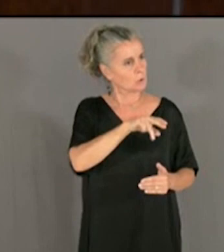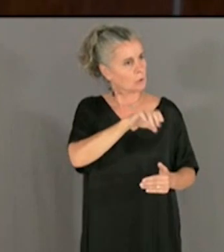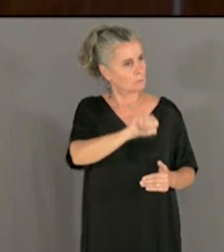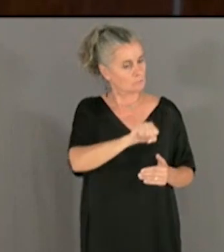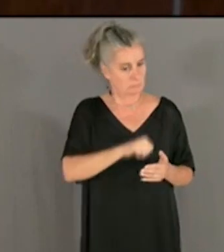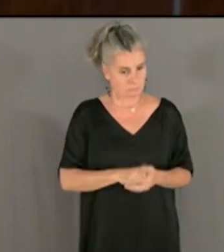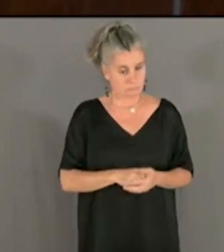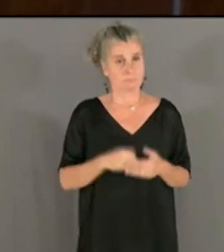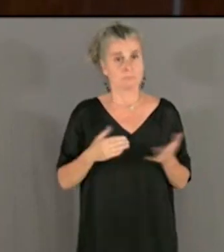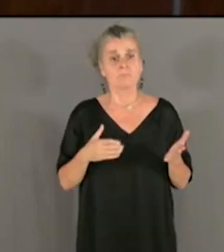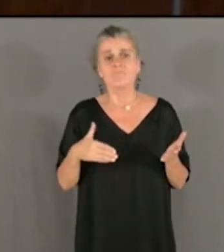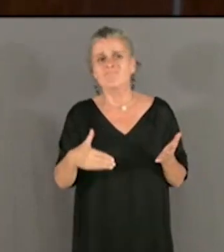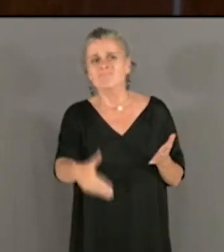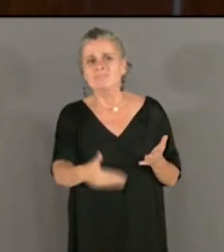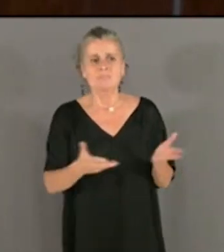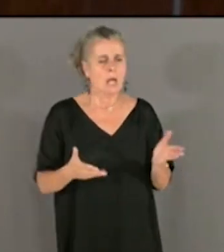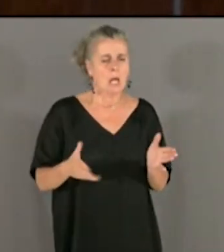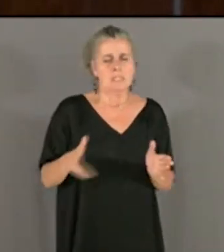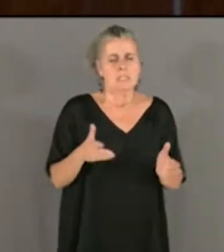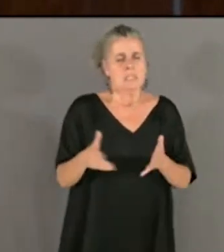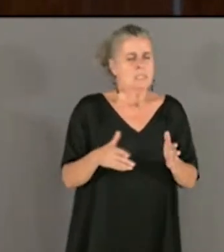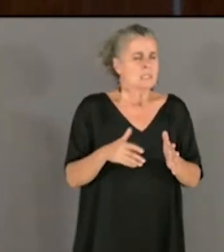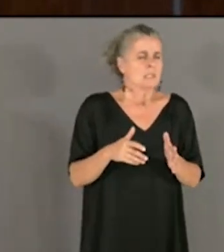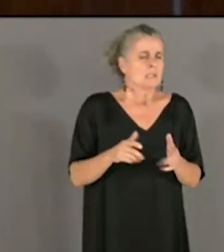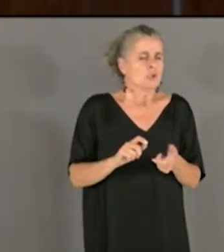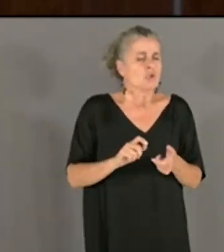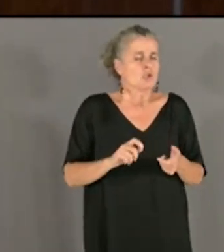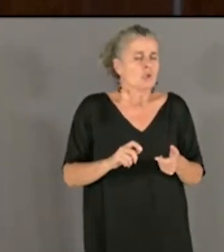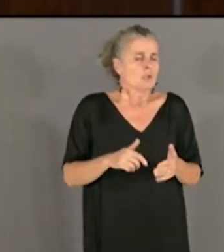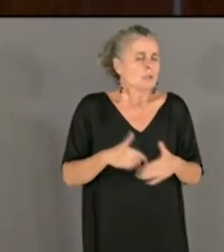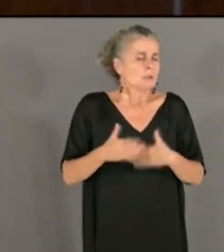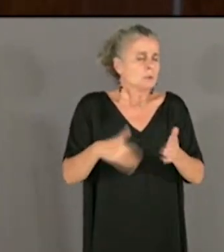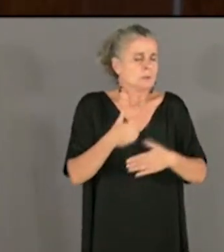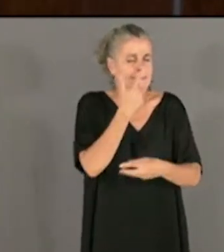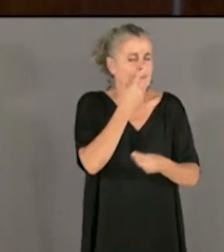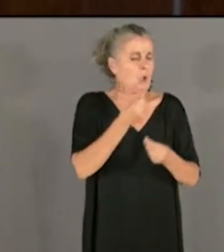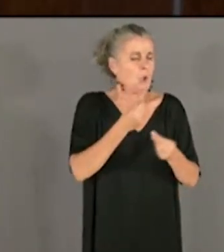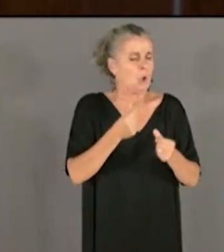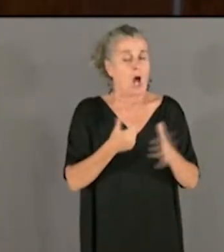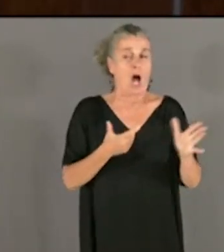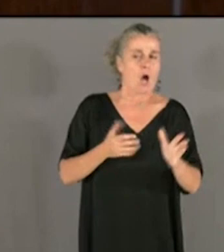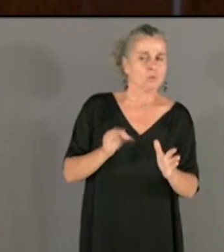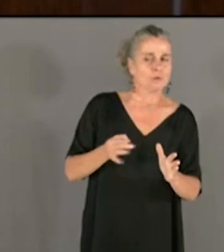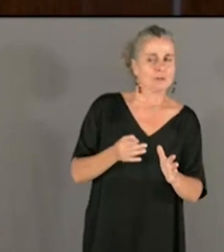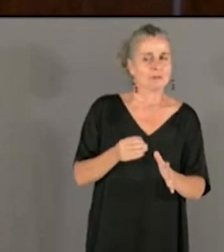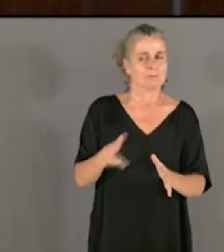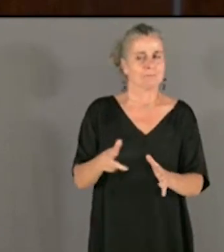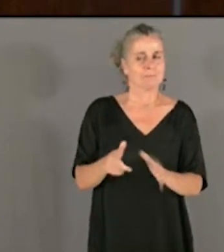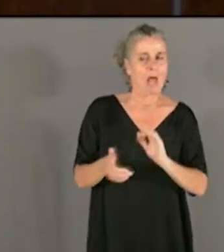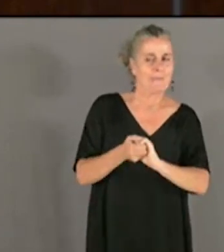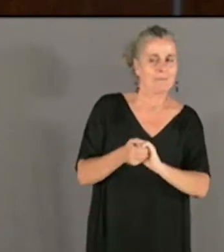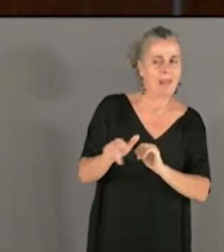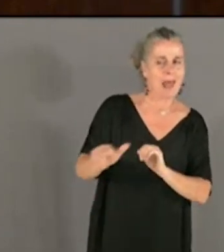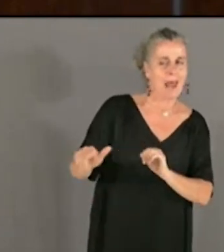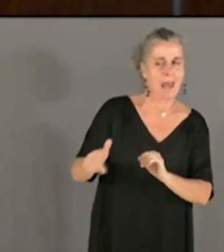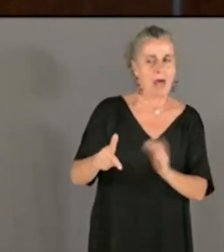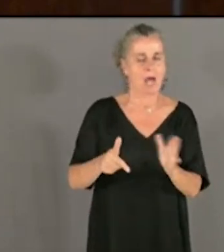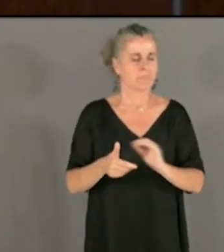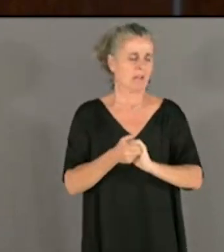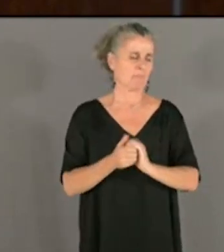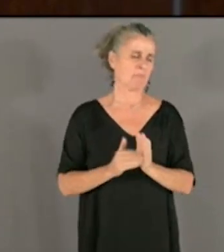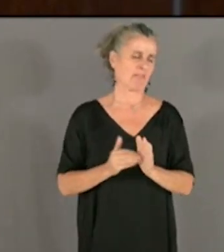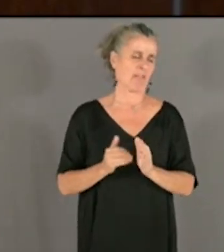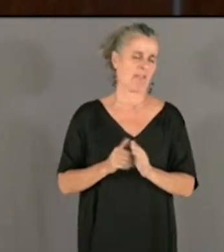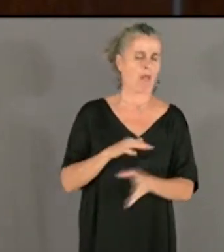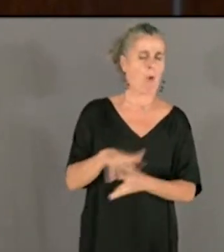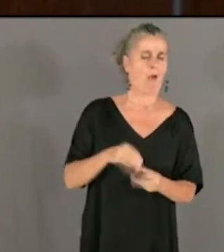de majorité municipale. Donc tout ça sans l'amitié marseillaise, l'amitié partisane même. Donc ce n'est pas